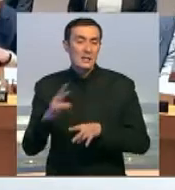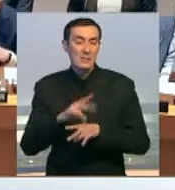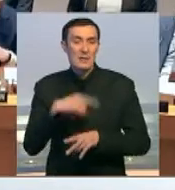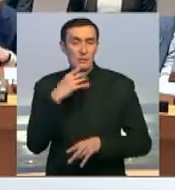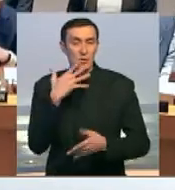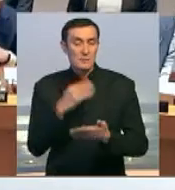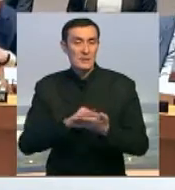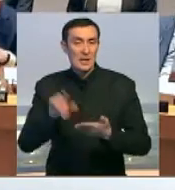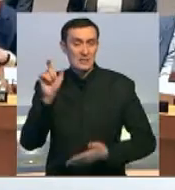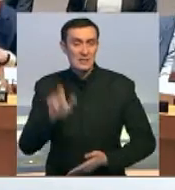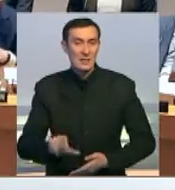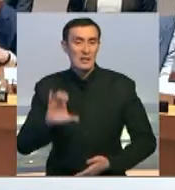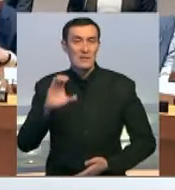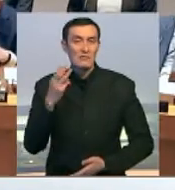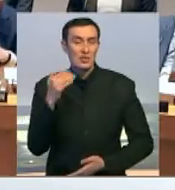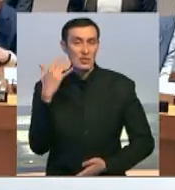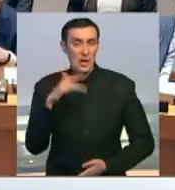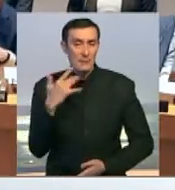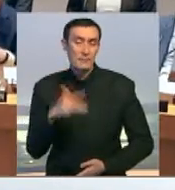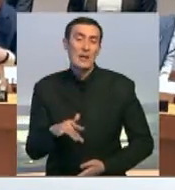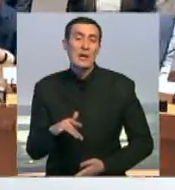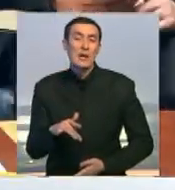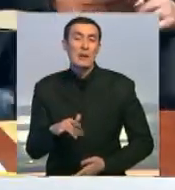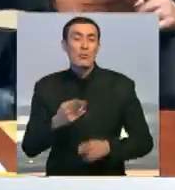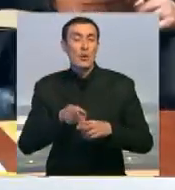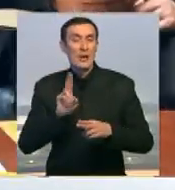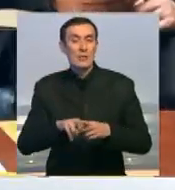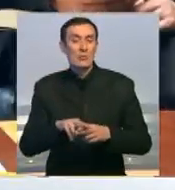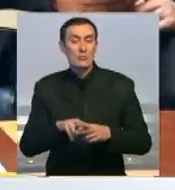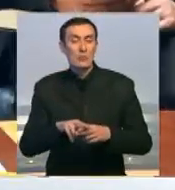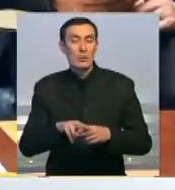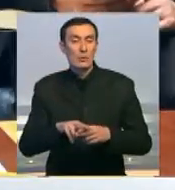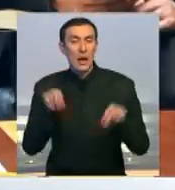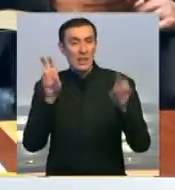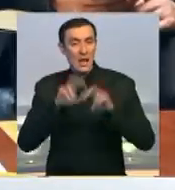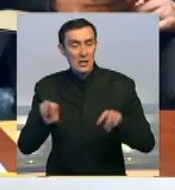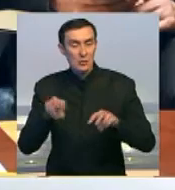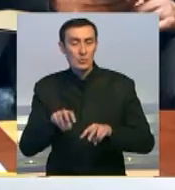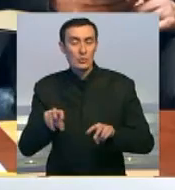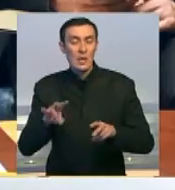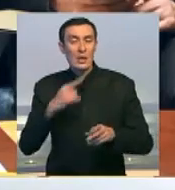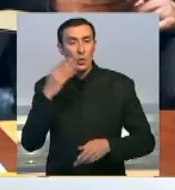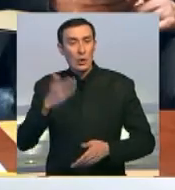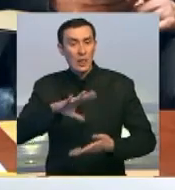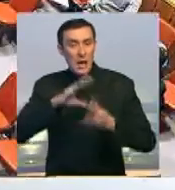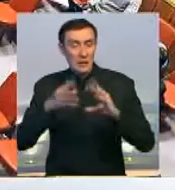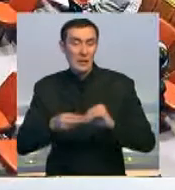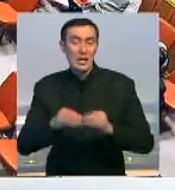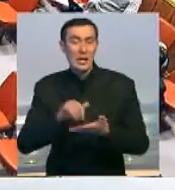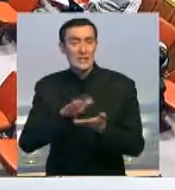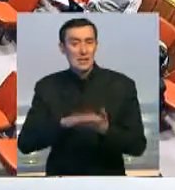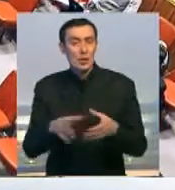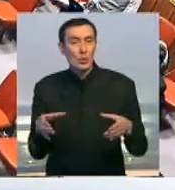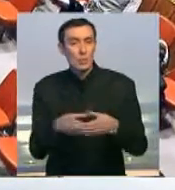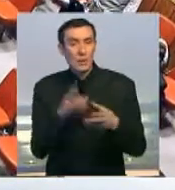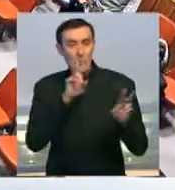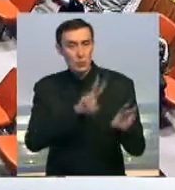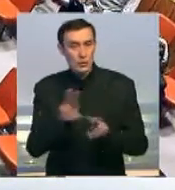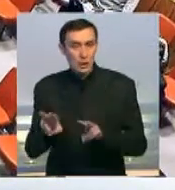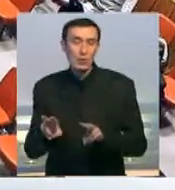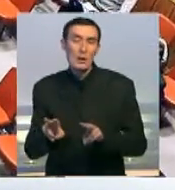наш собственный корреспондент в США Майра Абдрахманова. Согласно региональному анализу, основанному на докладах и оценке групп по